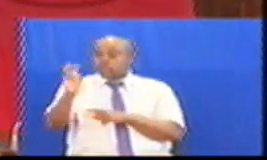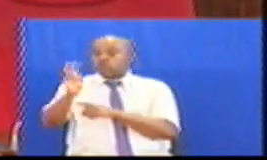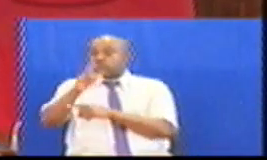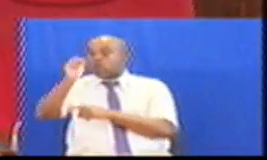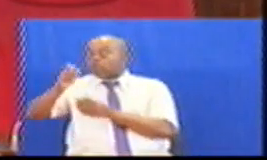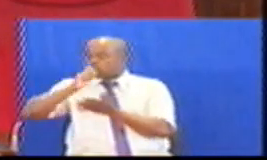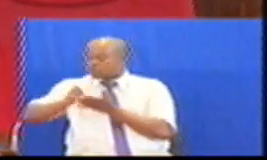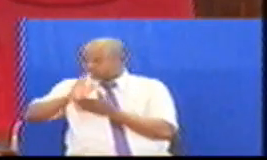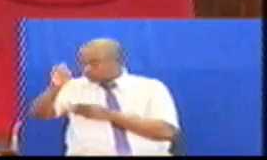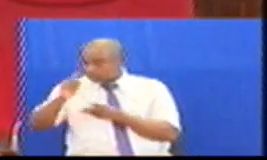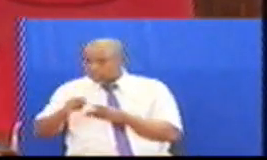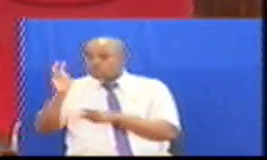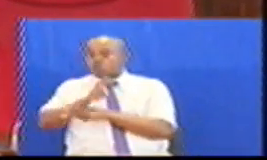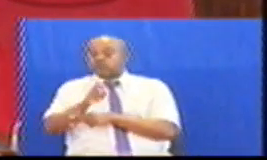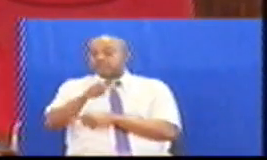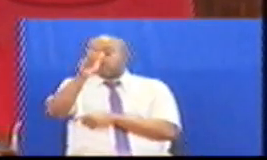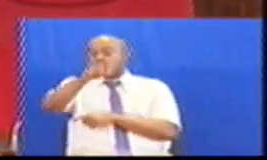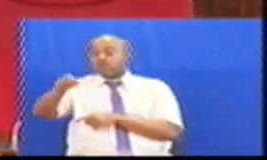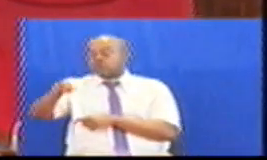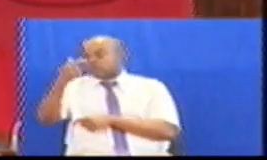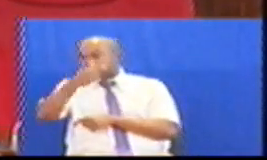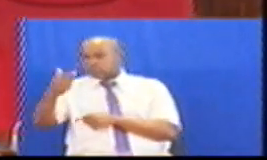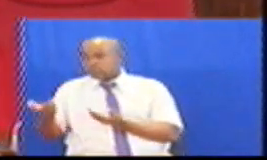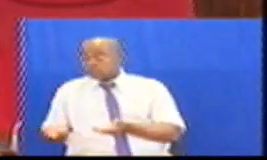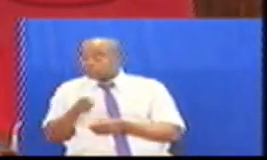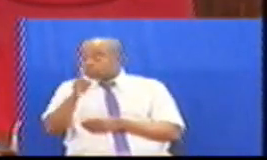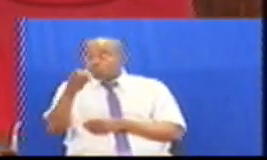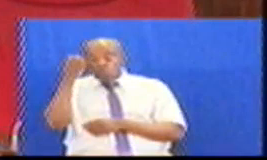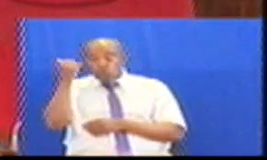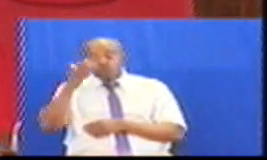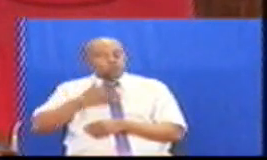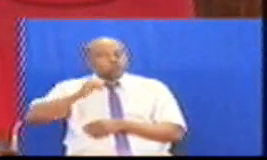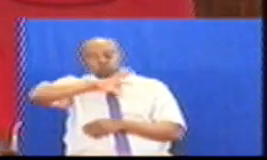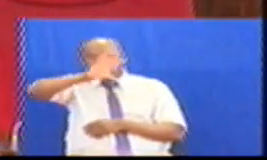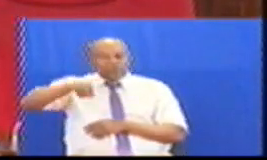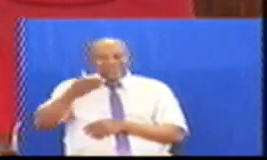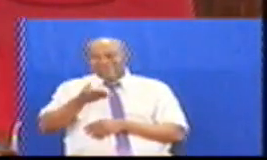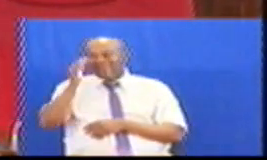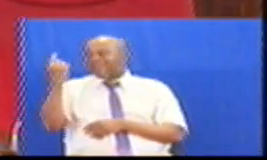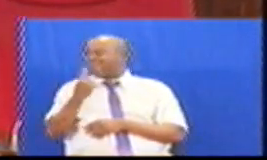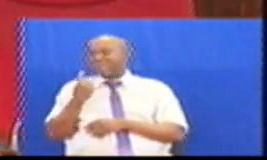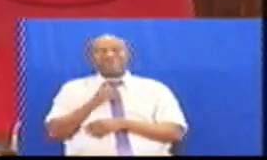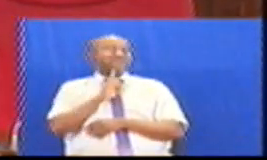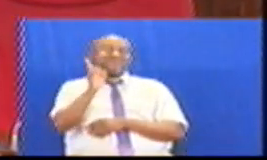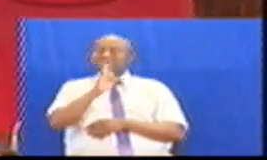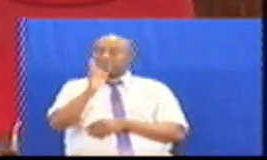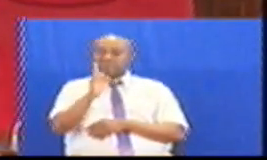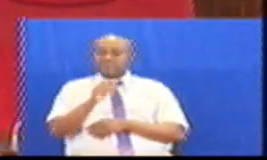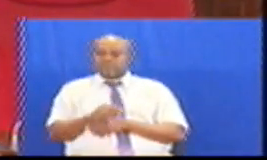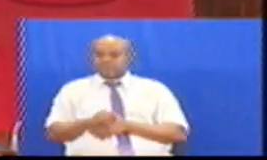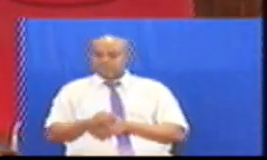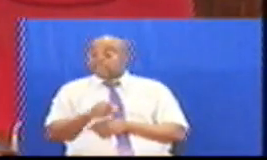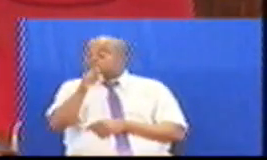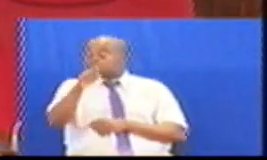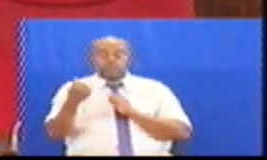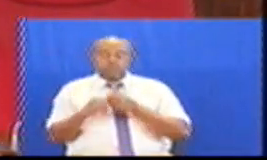kulinda Watanzania wenzetu. Sababu hili ni letu wote. Hili sio la serikali, ni tatizo, ni janga, ni changamoto